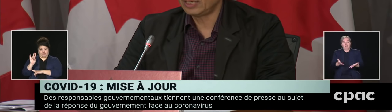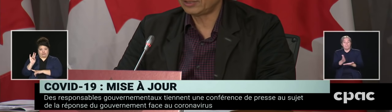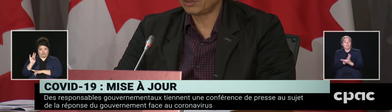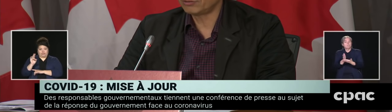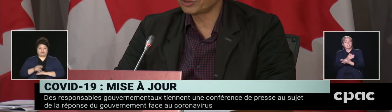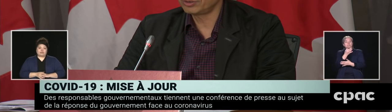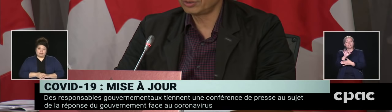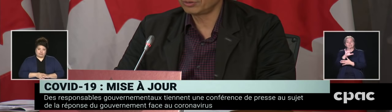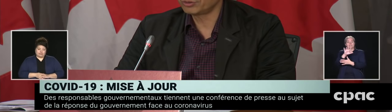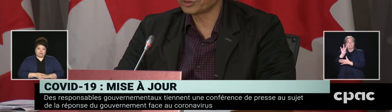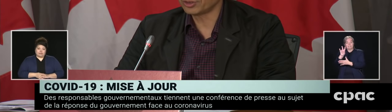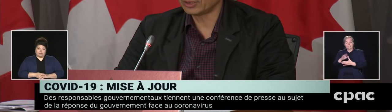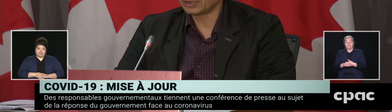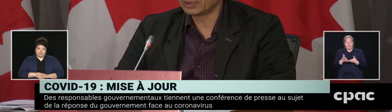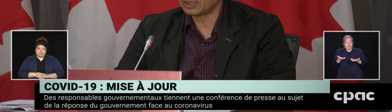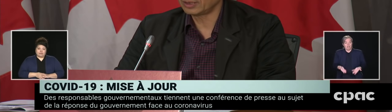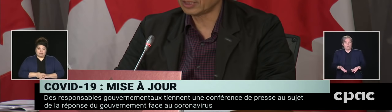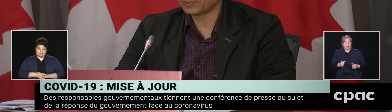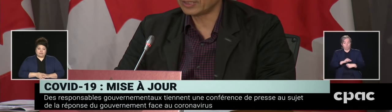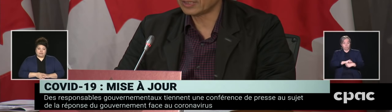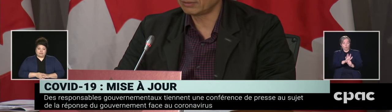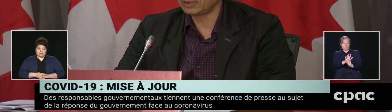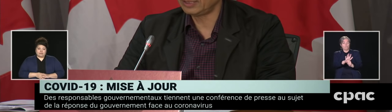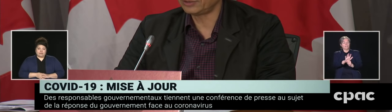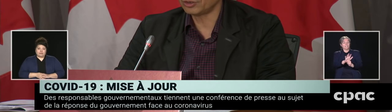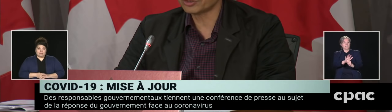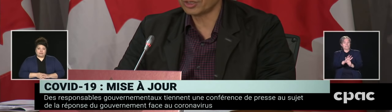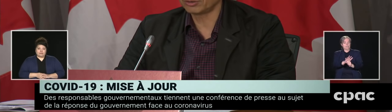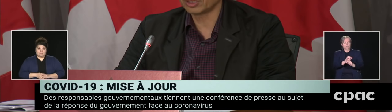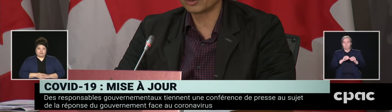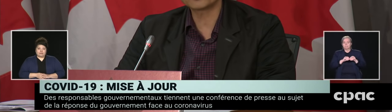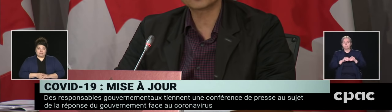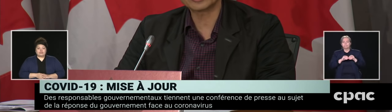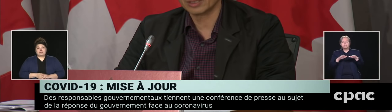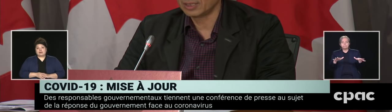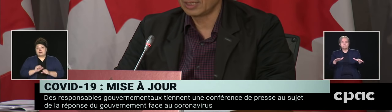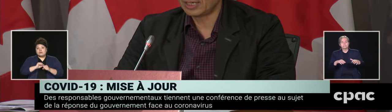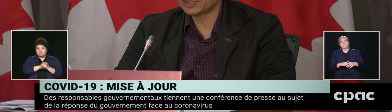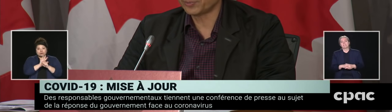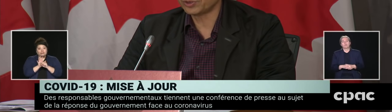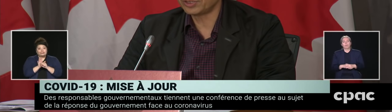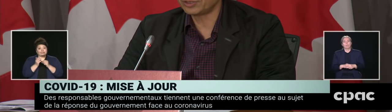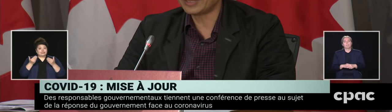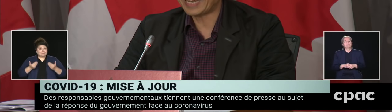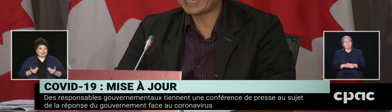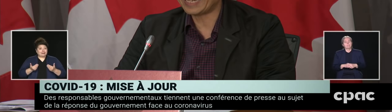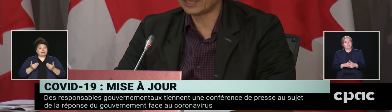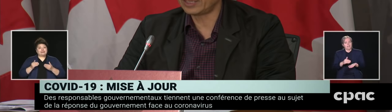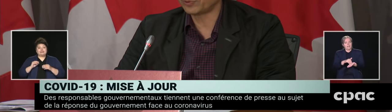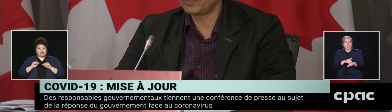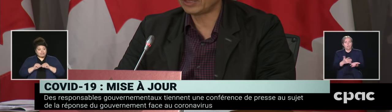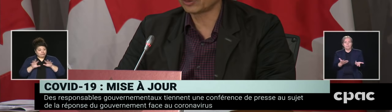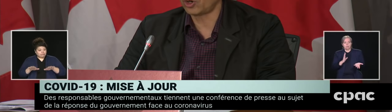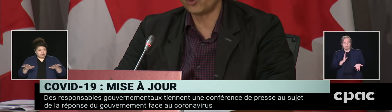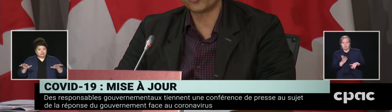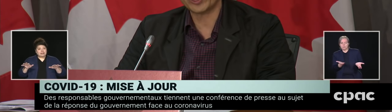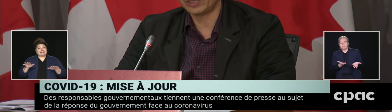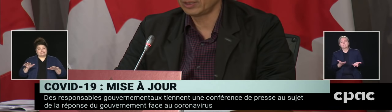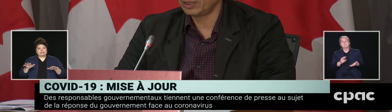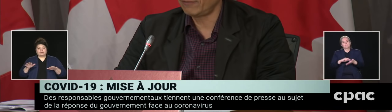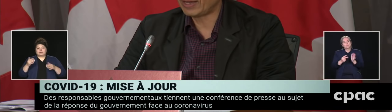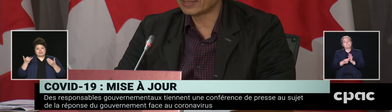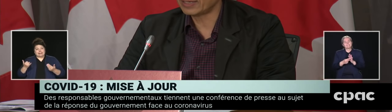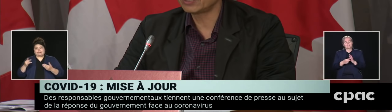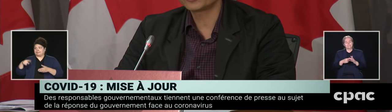COVID-19 étant toujours très présente, il est urgent de recourir à ce processus accéléré pour mettre au